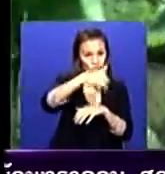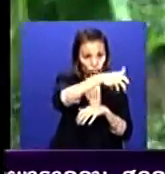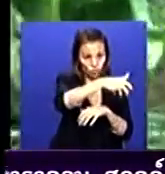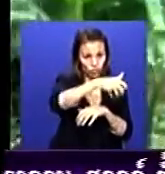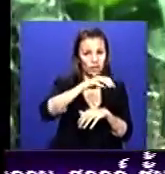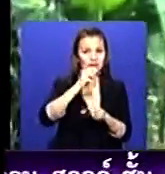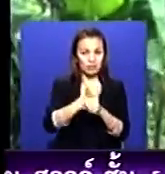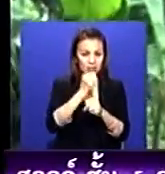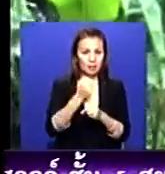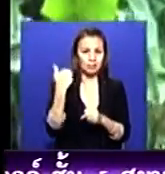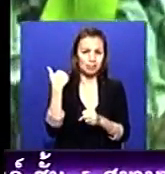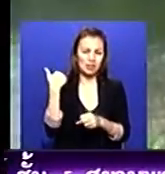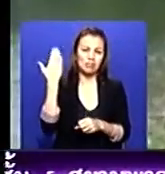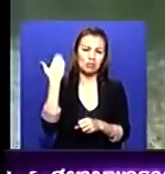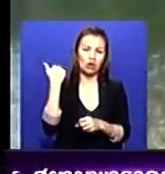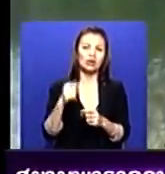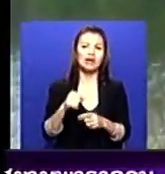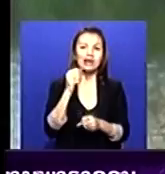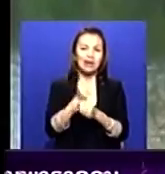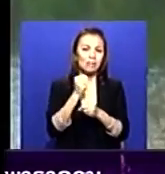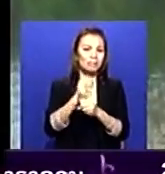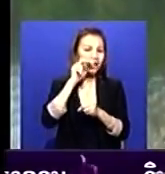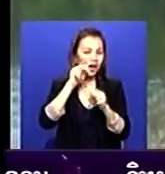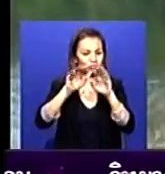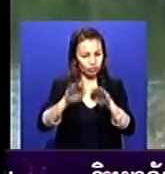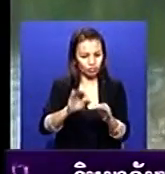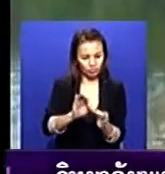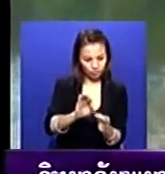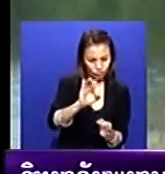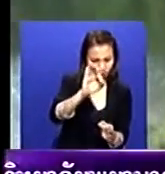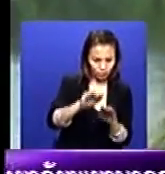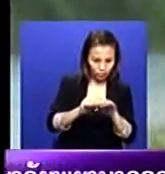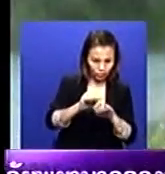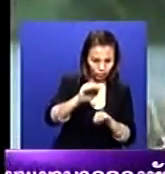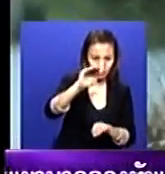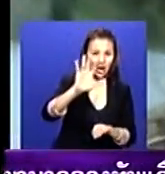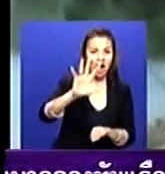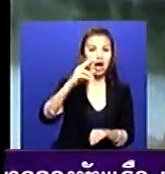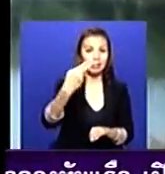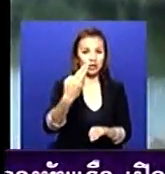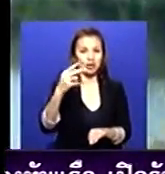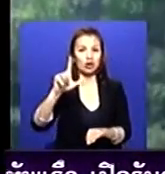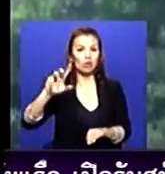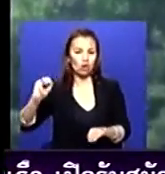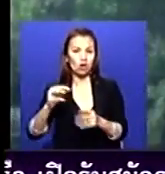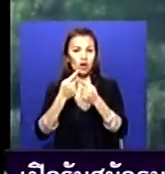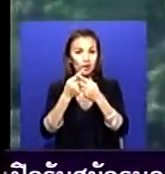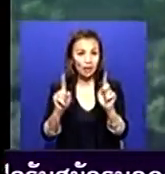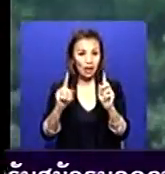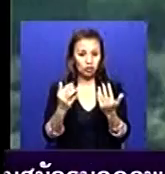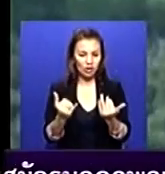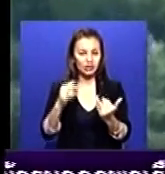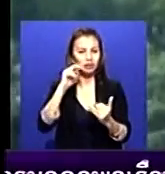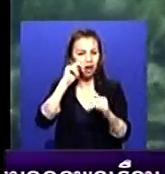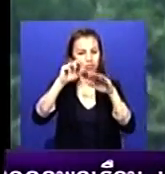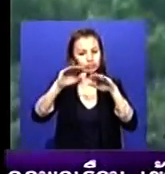ตามเพิ่มเติมซึ่งจะสามารถบรรจุน้ำได้กว่า 50,000 ลูกบาศก์เมตรแต่ขณะนี้ปัญหาดินตะกอนตกค้างทำให้บรรจุน้ำ